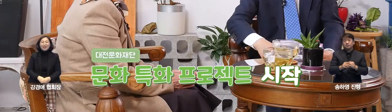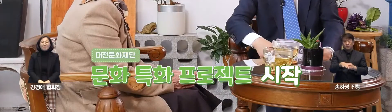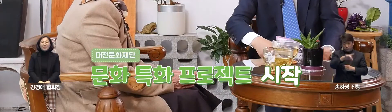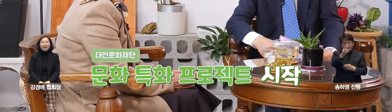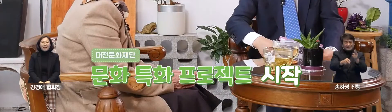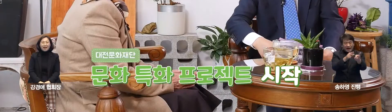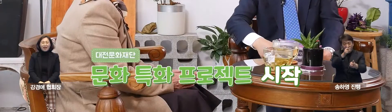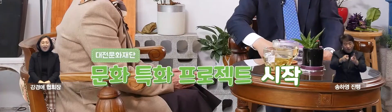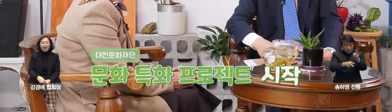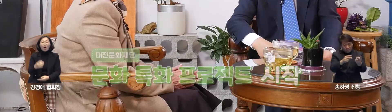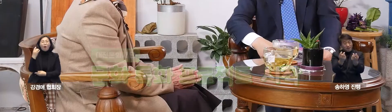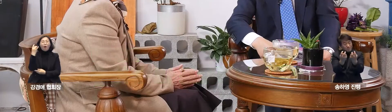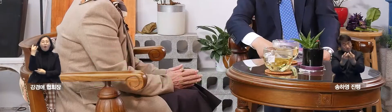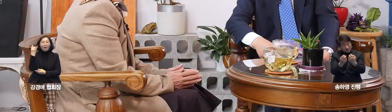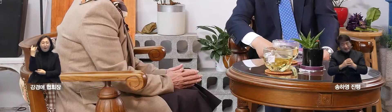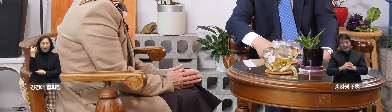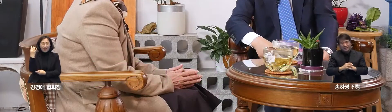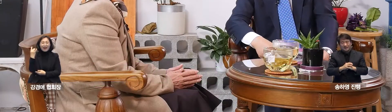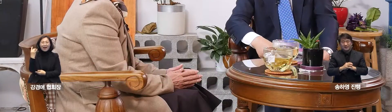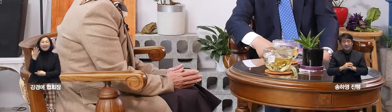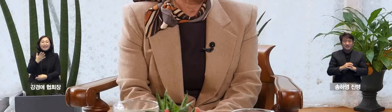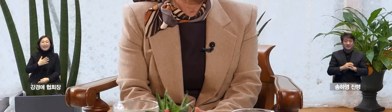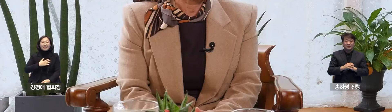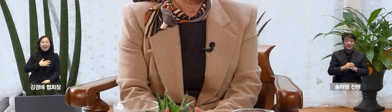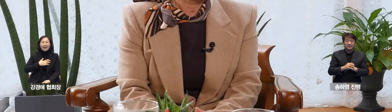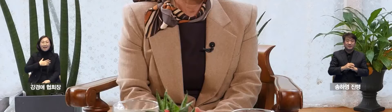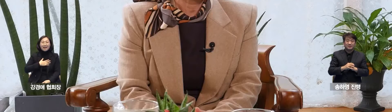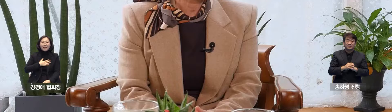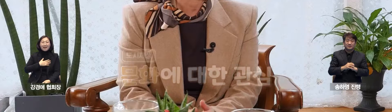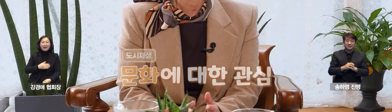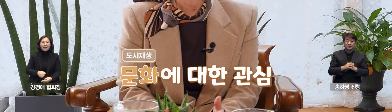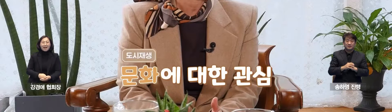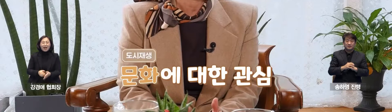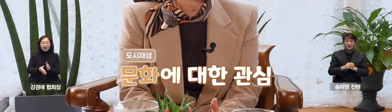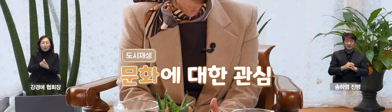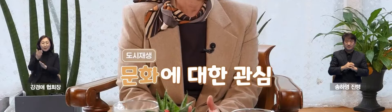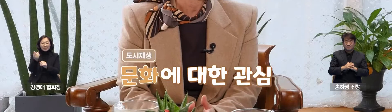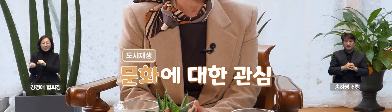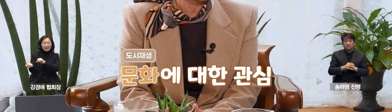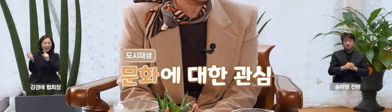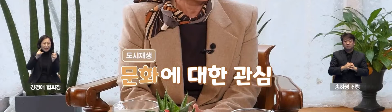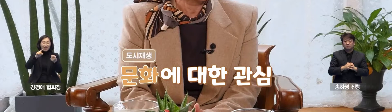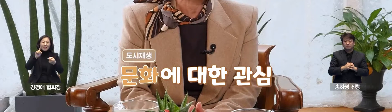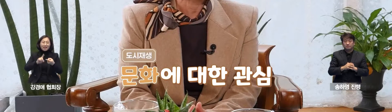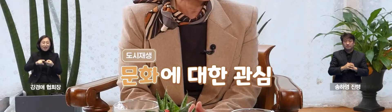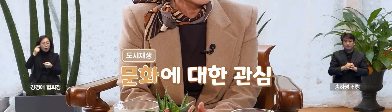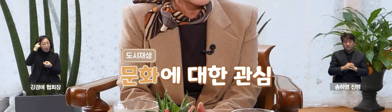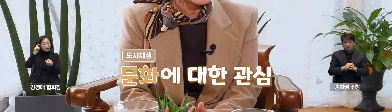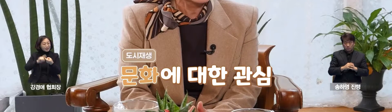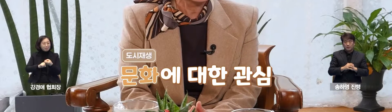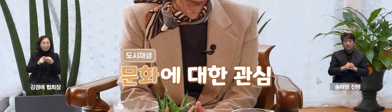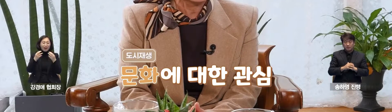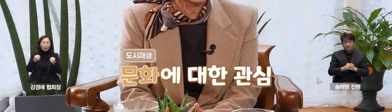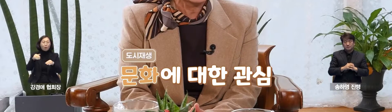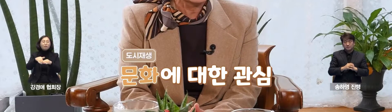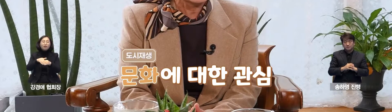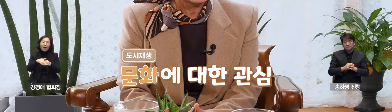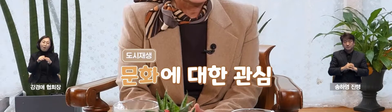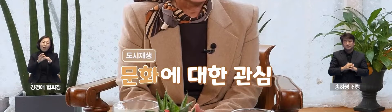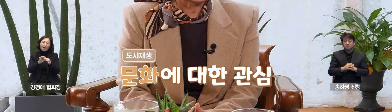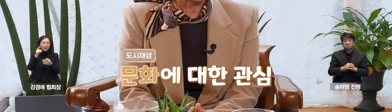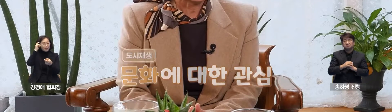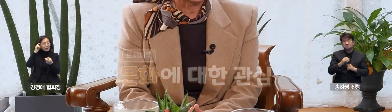사업의 일환이구나. 원래는 그러니까 저희가 도시 재생에 대해서 관심도 많았고 문화 쪽에 관심이